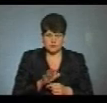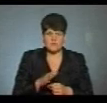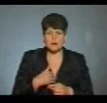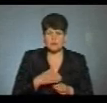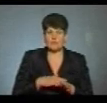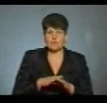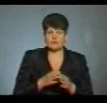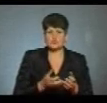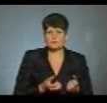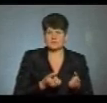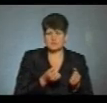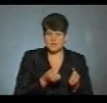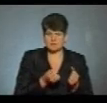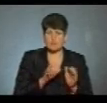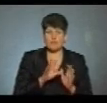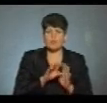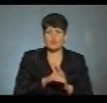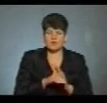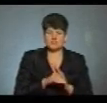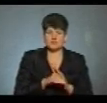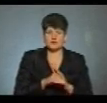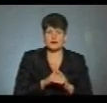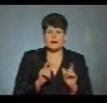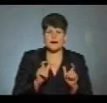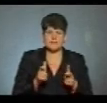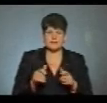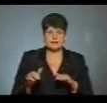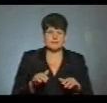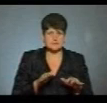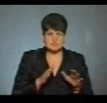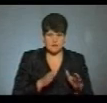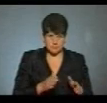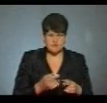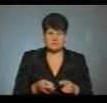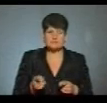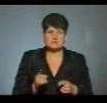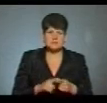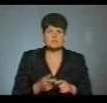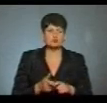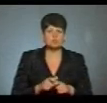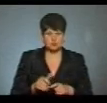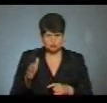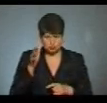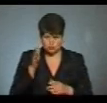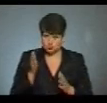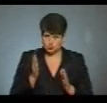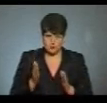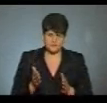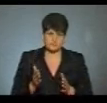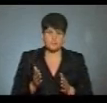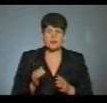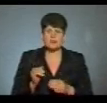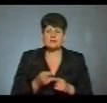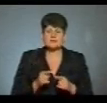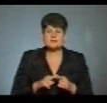цілковито підтримую запровадження отих карантинних заходів. Це направду мудро. І